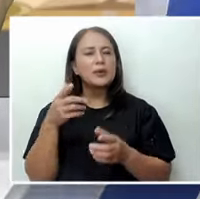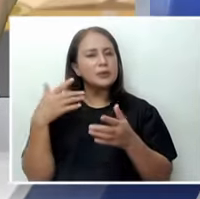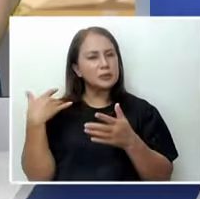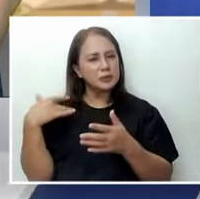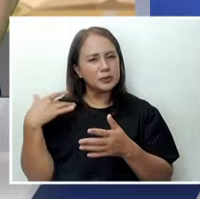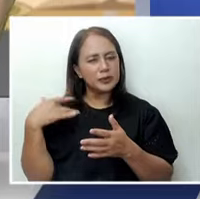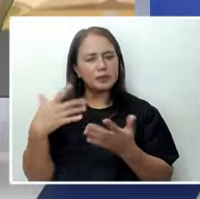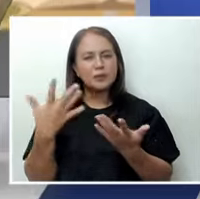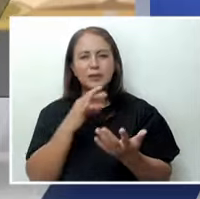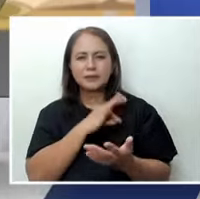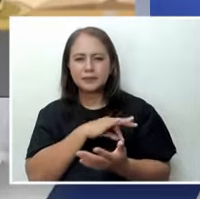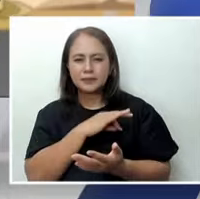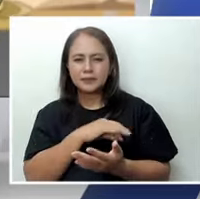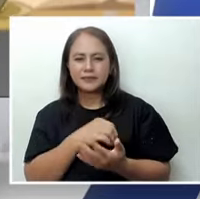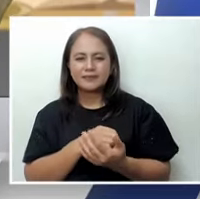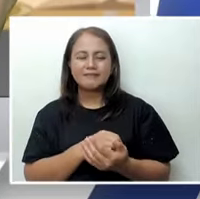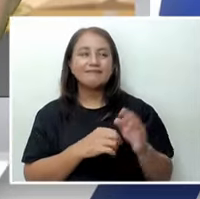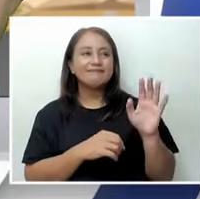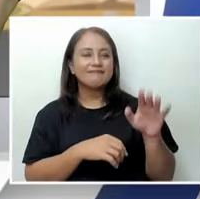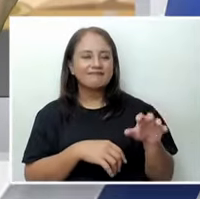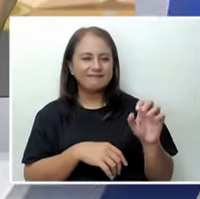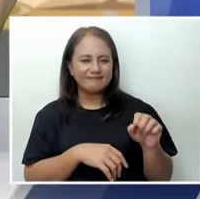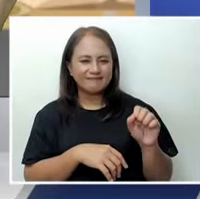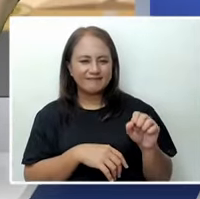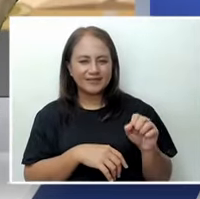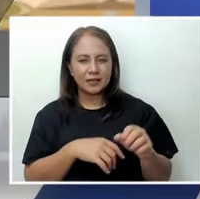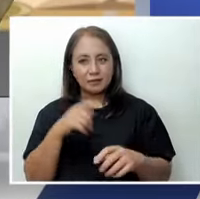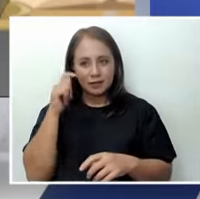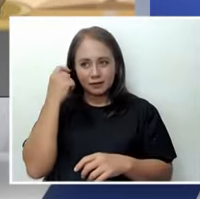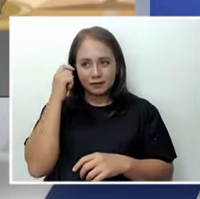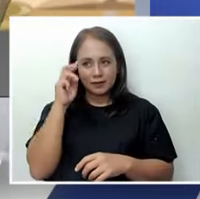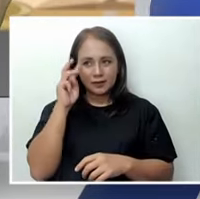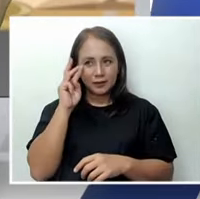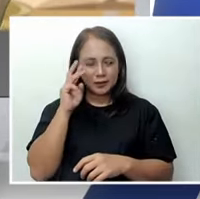kumita? Kuya Henry, makatita Winnie ka talaga.